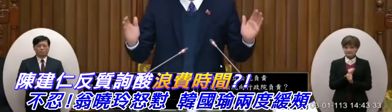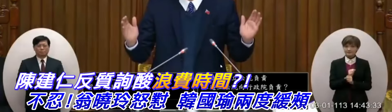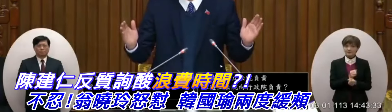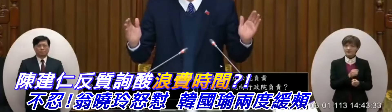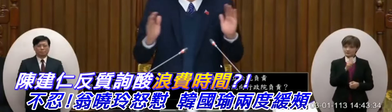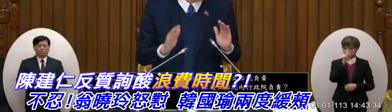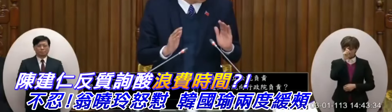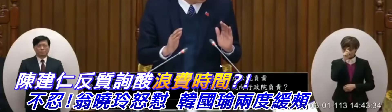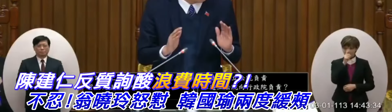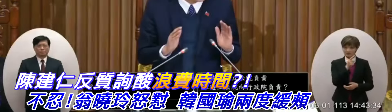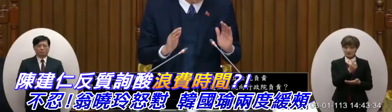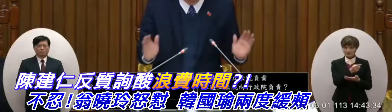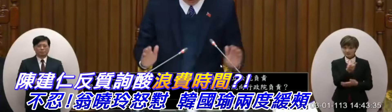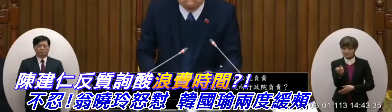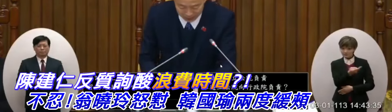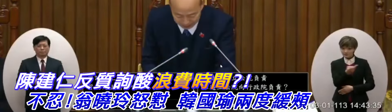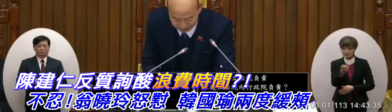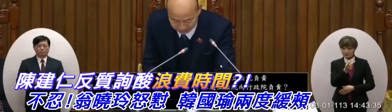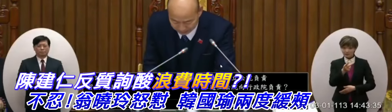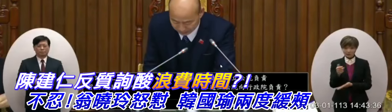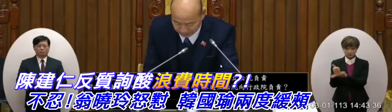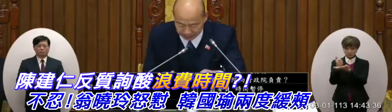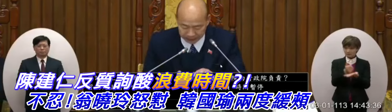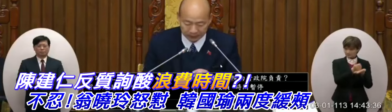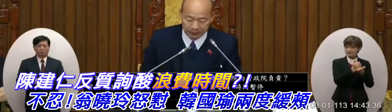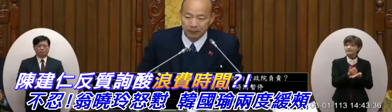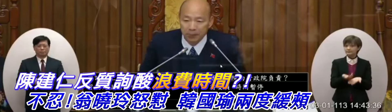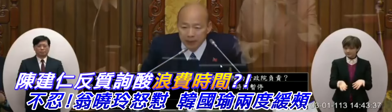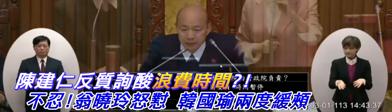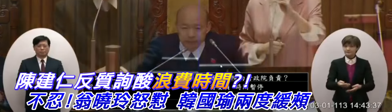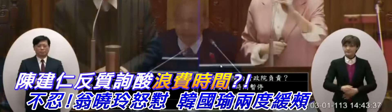之间大家互相尊重。好，谢谢。